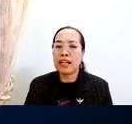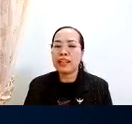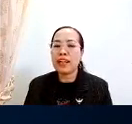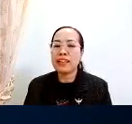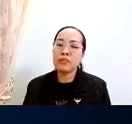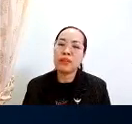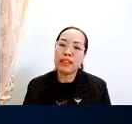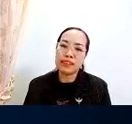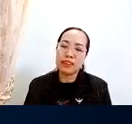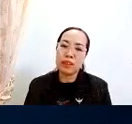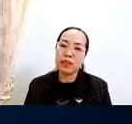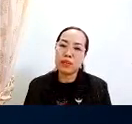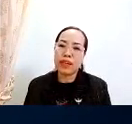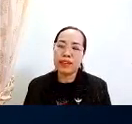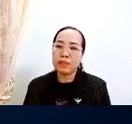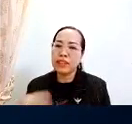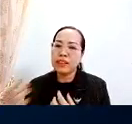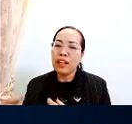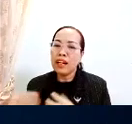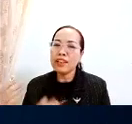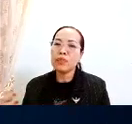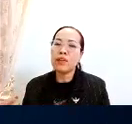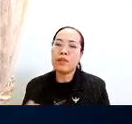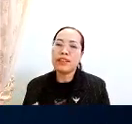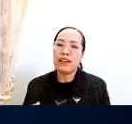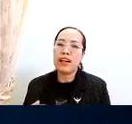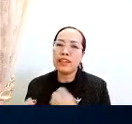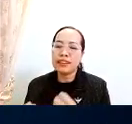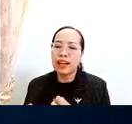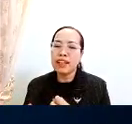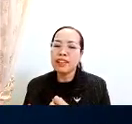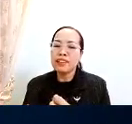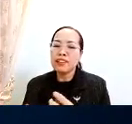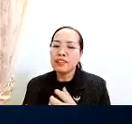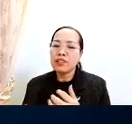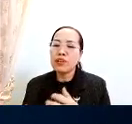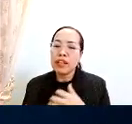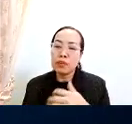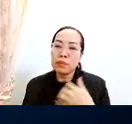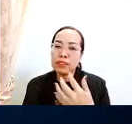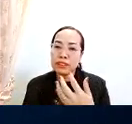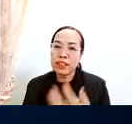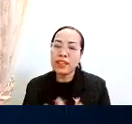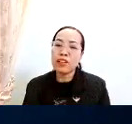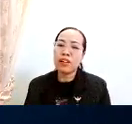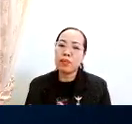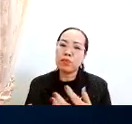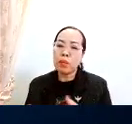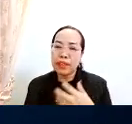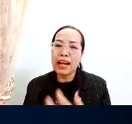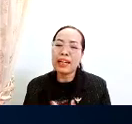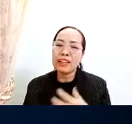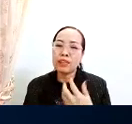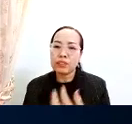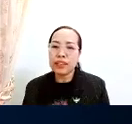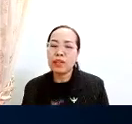đa áp đây hiên bằng cát đây sập bần khuôn ai ngậm miên hiên thua vậy từng ao hiên tái đôi thay là biểu thật sự tây thon